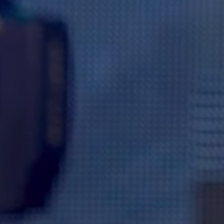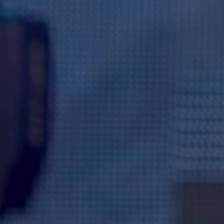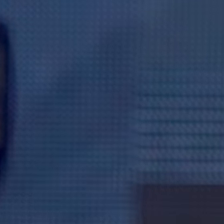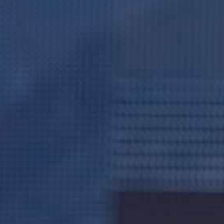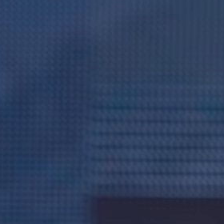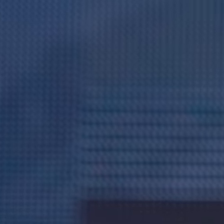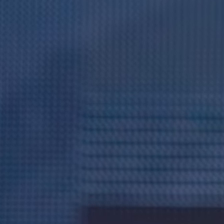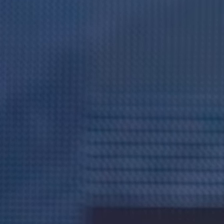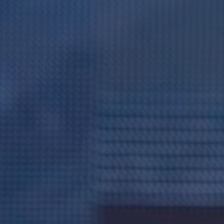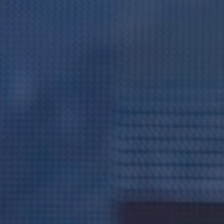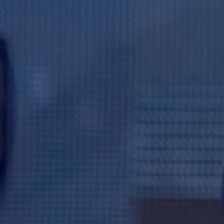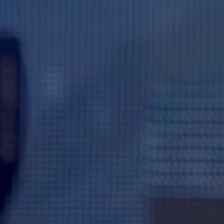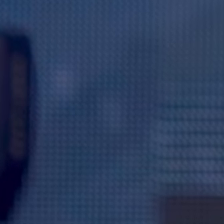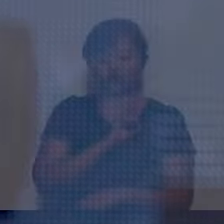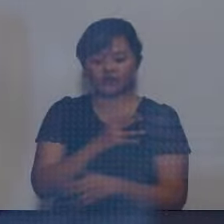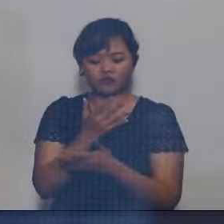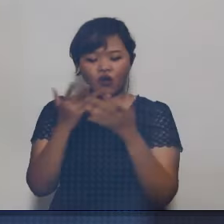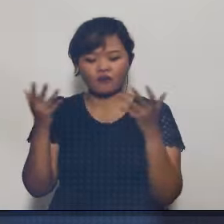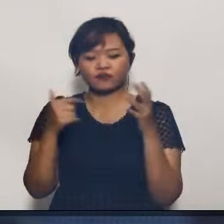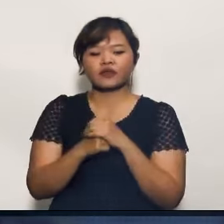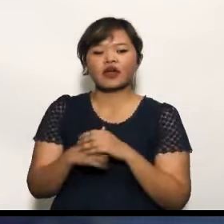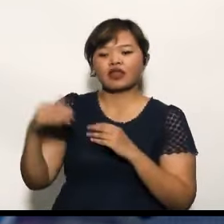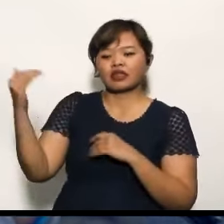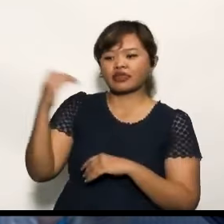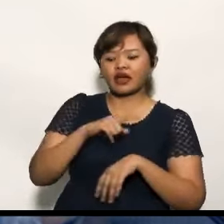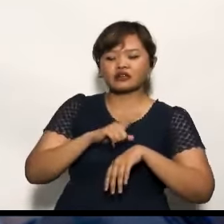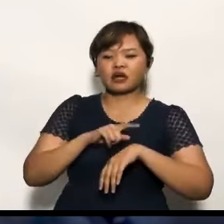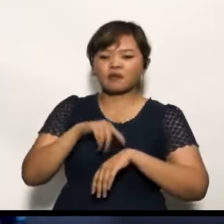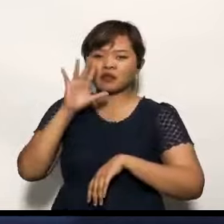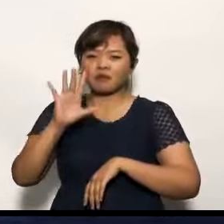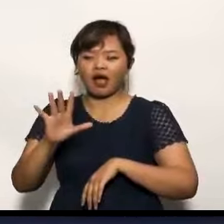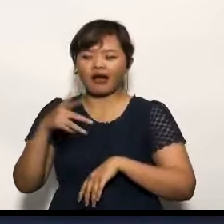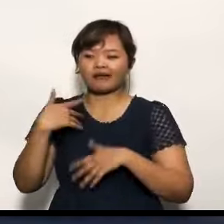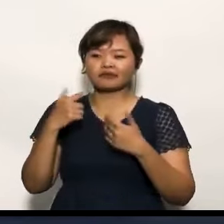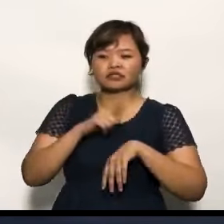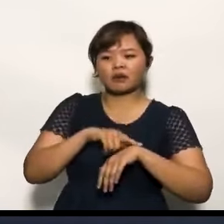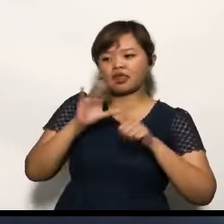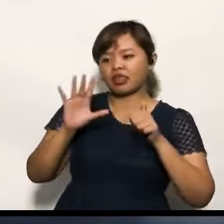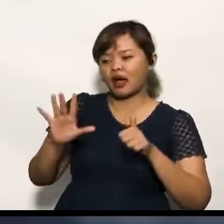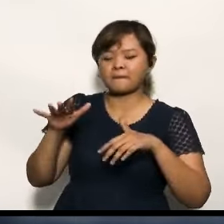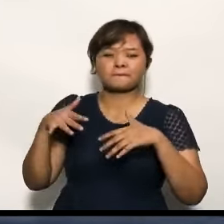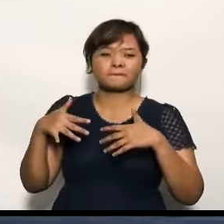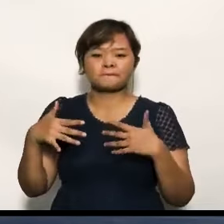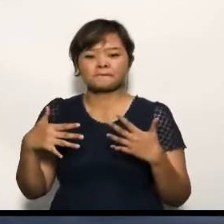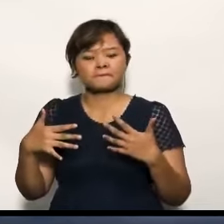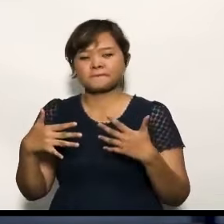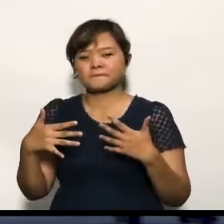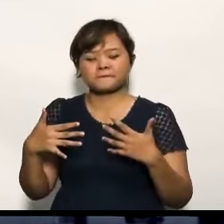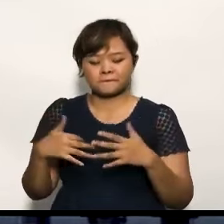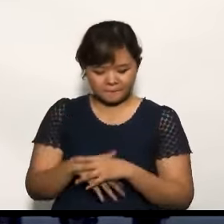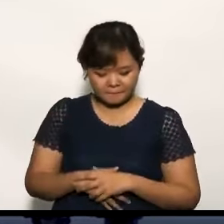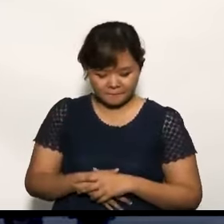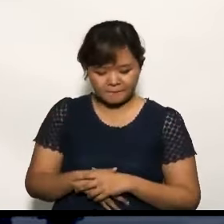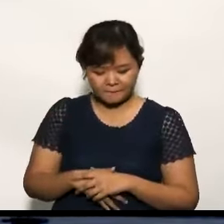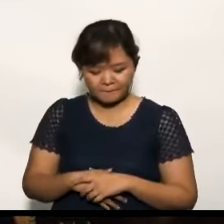acknowledgement kepada tim di sini, volunteers yang datang jam 5, jam 6